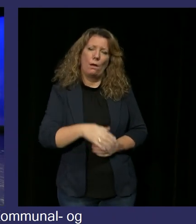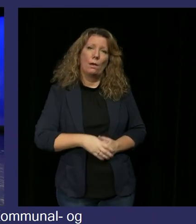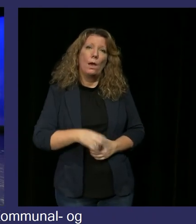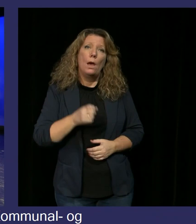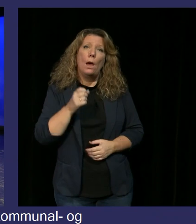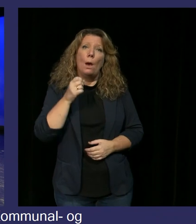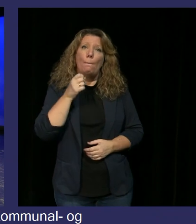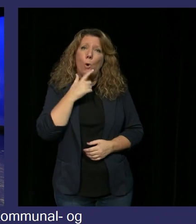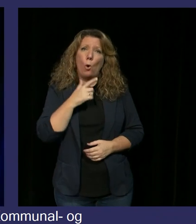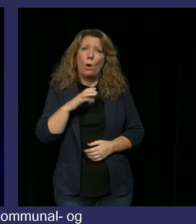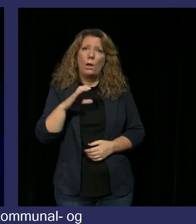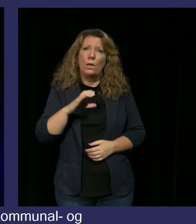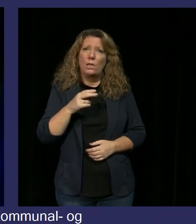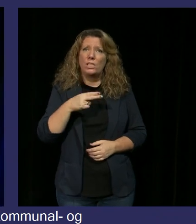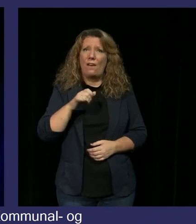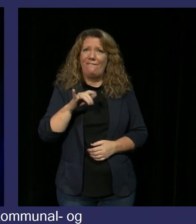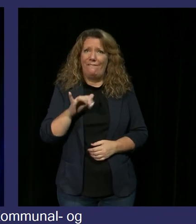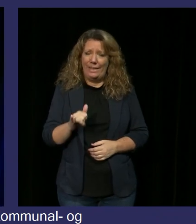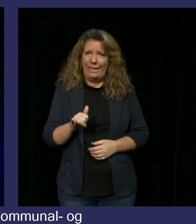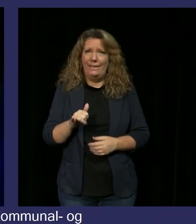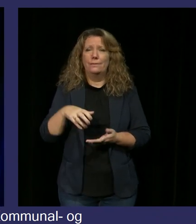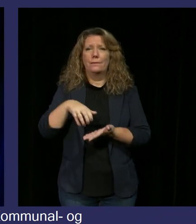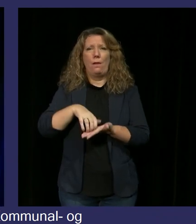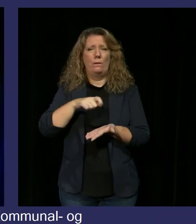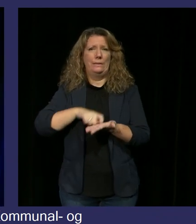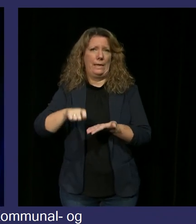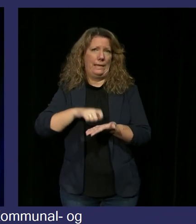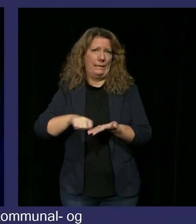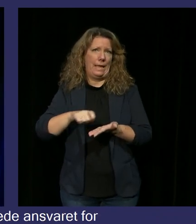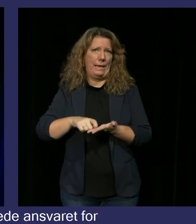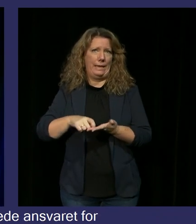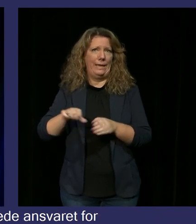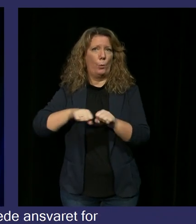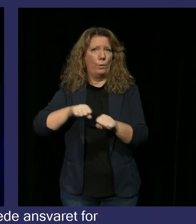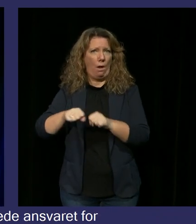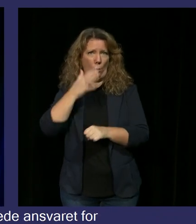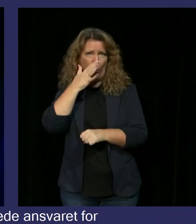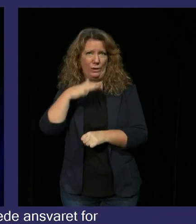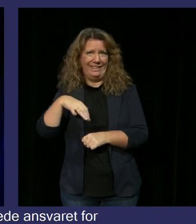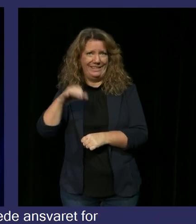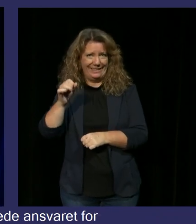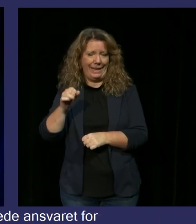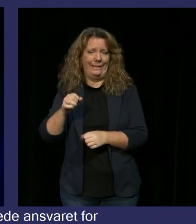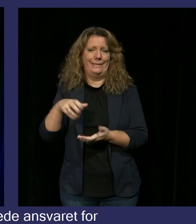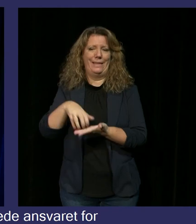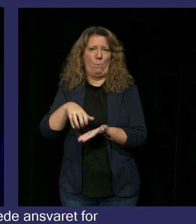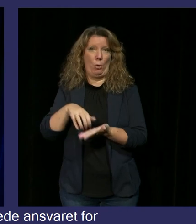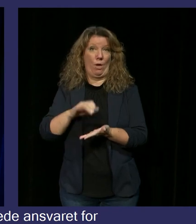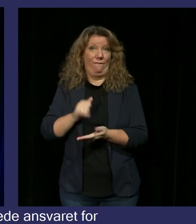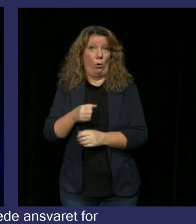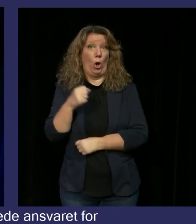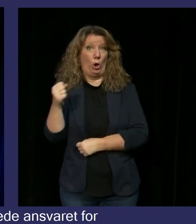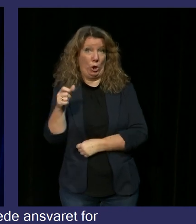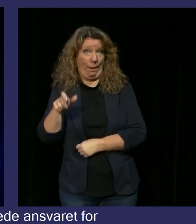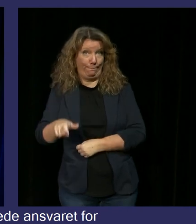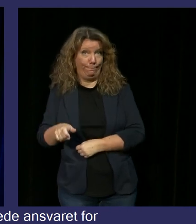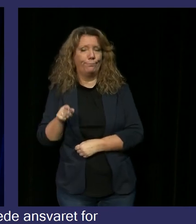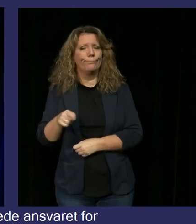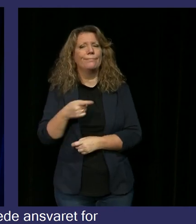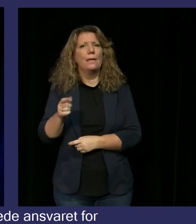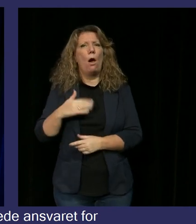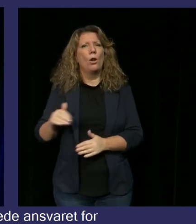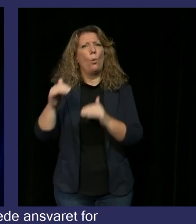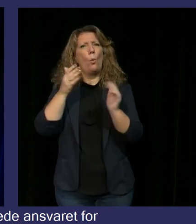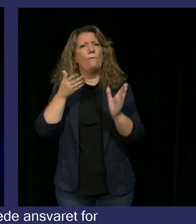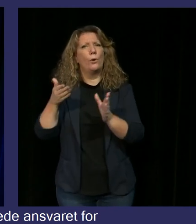Paul Shaffi, du statssekretær I Kommunal- og moderniseringsdepartementet for Høyre. Og det altså dere som har det overordnede ansvaret for